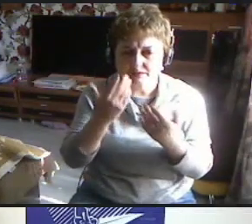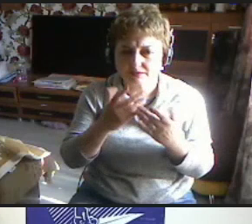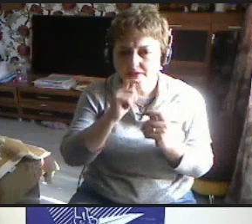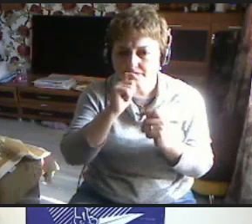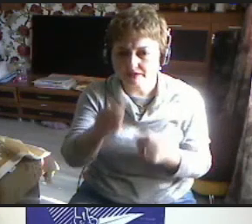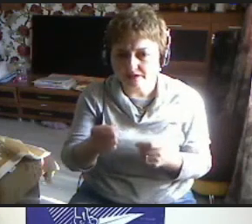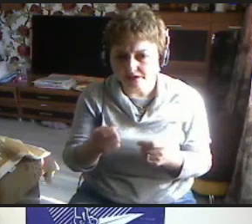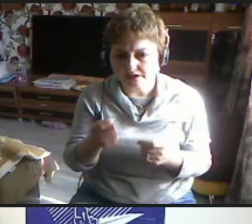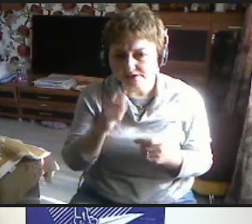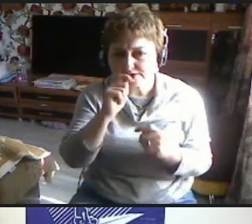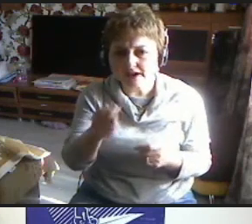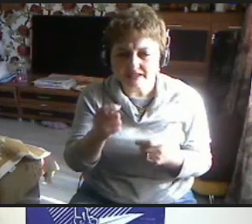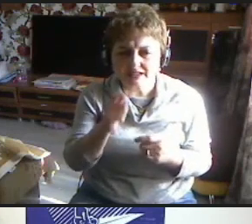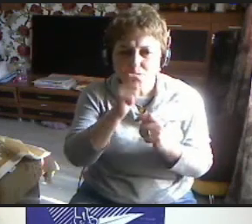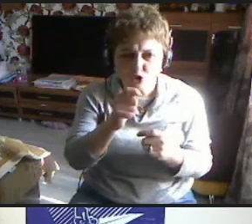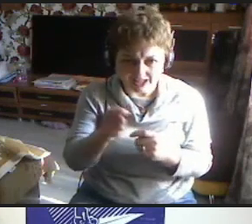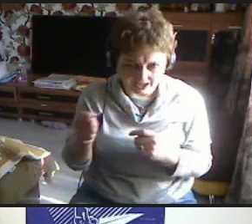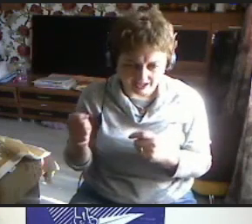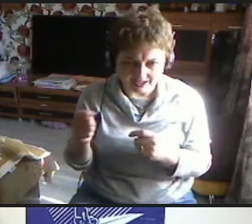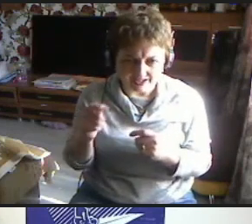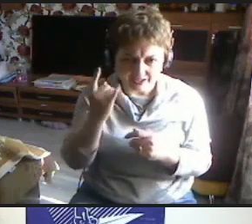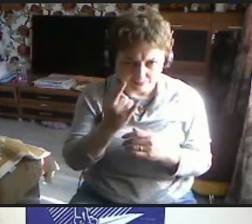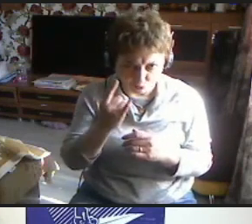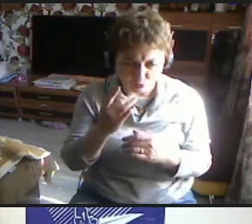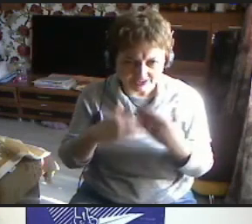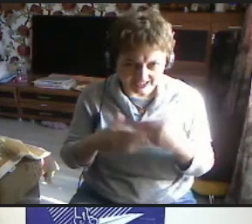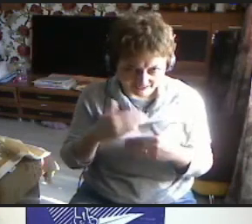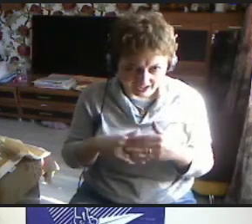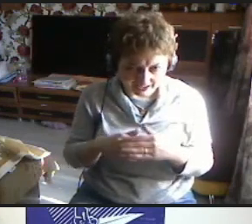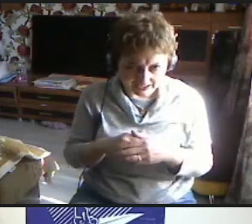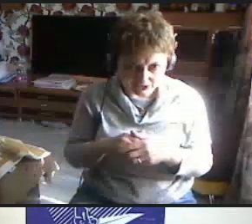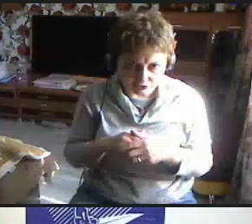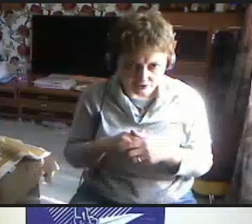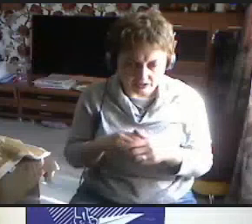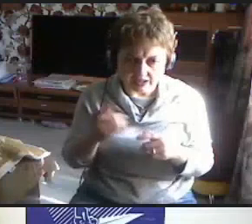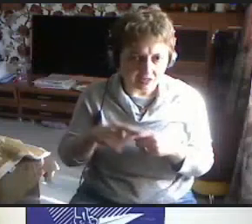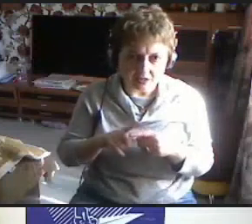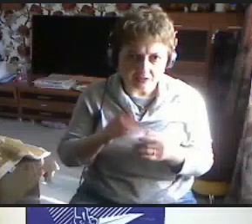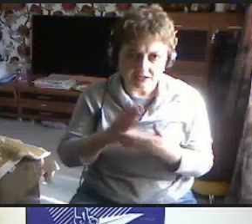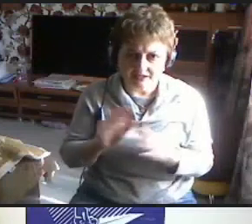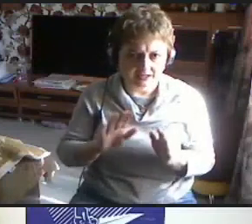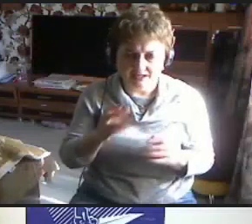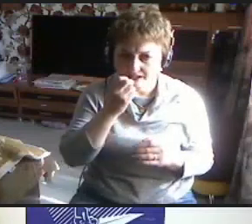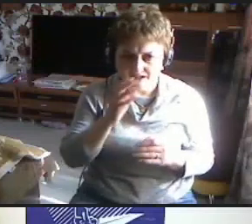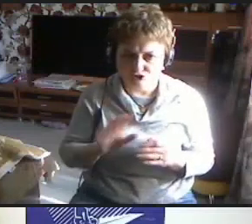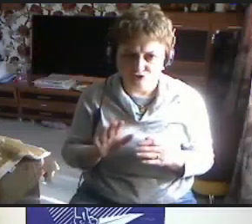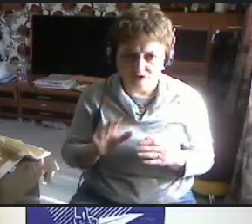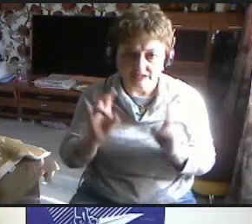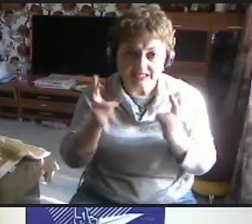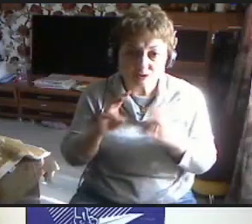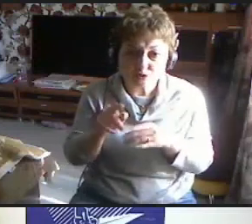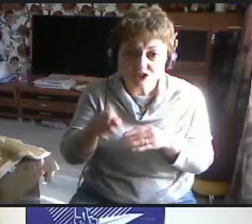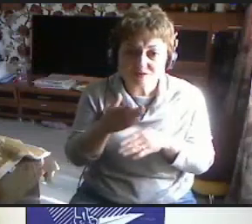дарите подарки ребенку с инвалидностью, это не есть хорошо. Не надо выделять его в этом